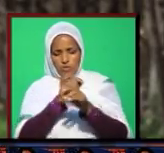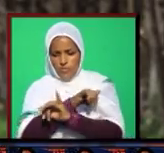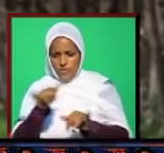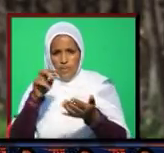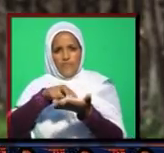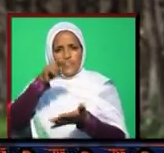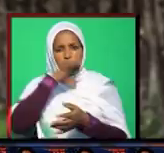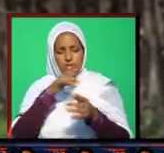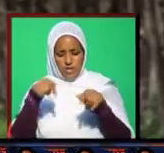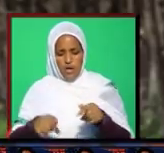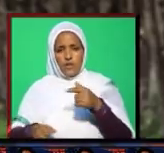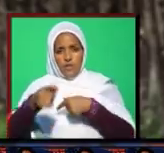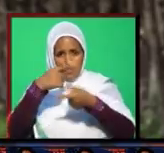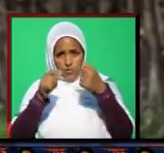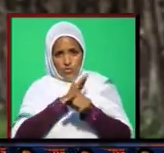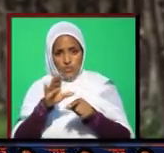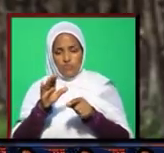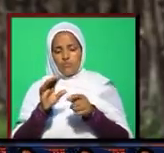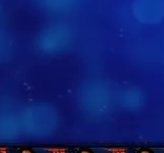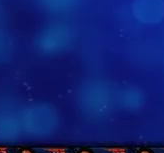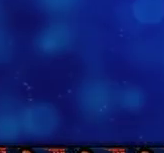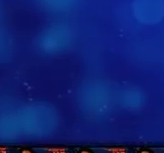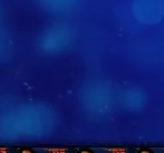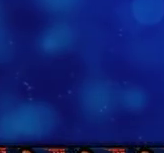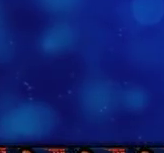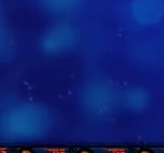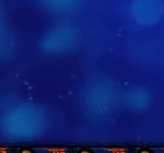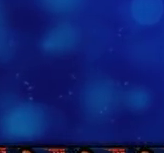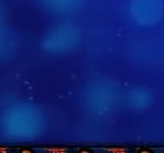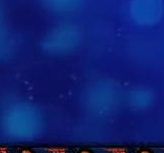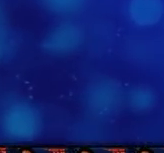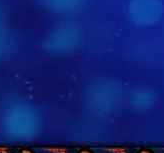እንዲህ አይነት ሰው እንዳይነሳ ዛሬ ለተነሱት መናፍቃንም መልስ ሰጥቷል።